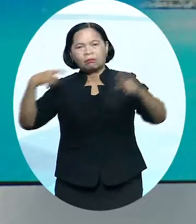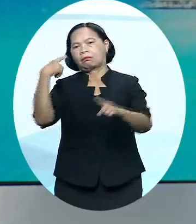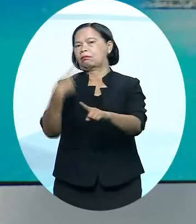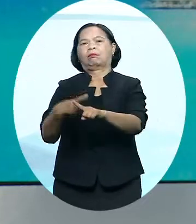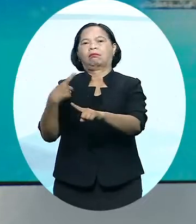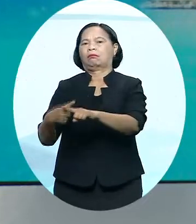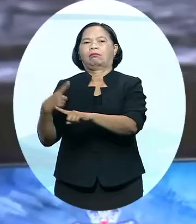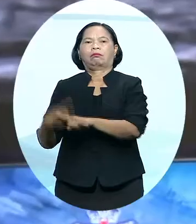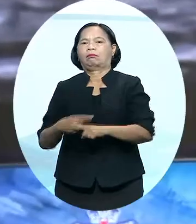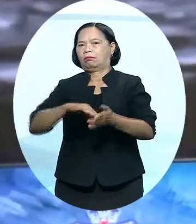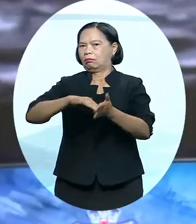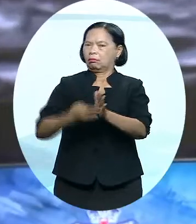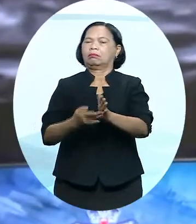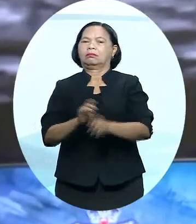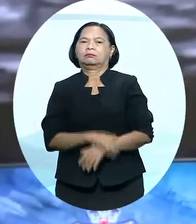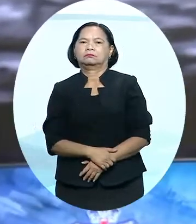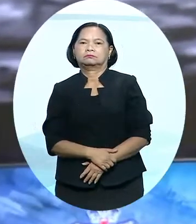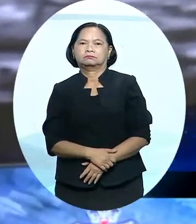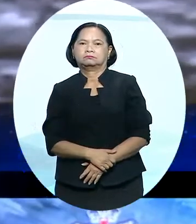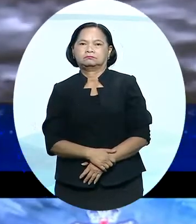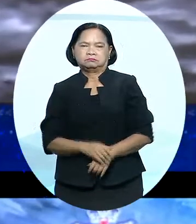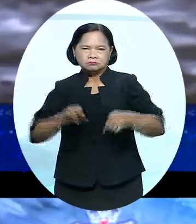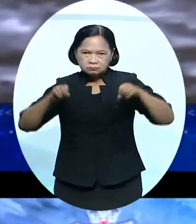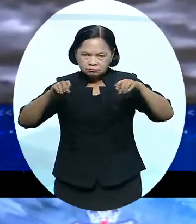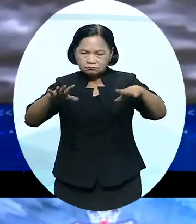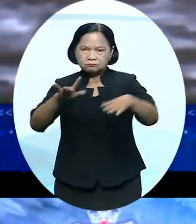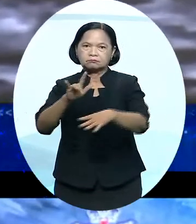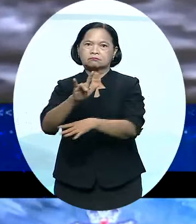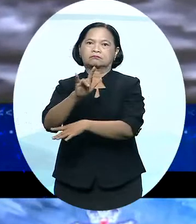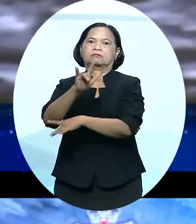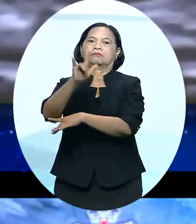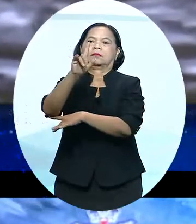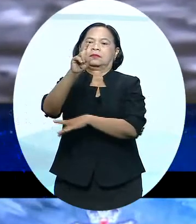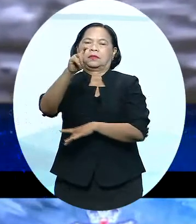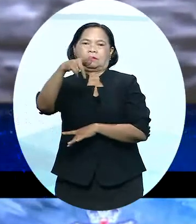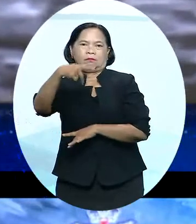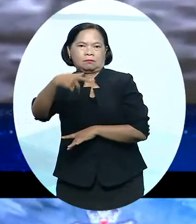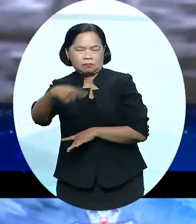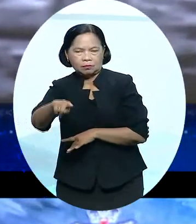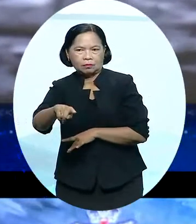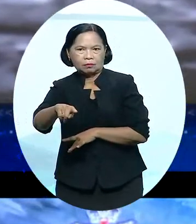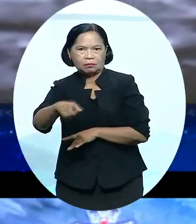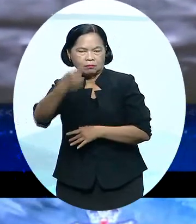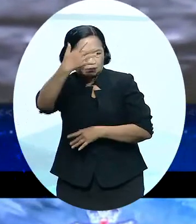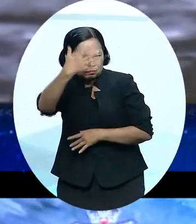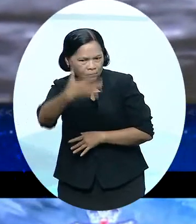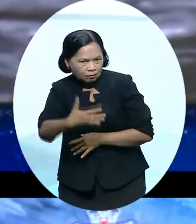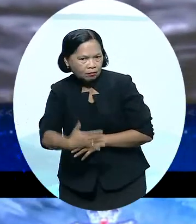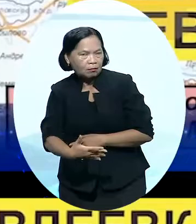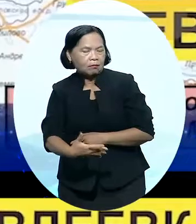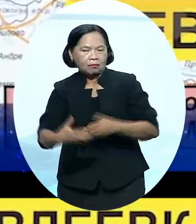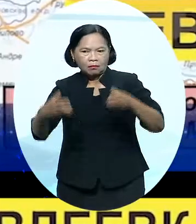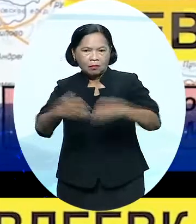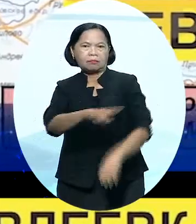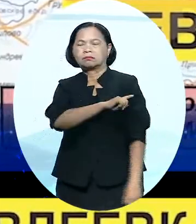thiệt mạng theo đó vụ tấn công và tên lửa giận dùng press girl khi đang diễn ra một cuộc họp của